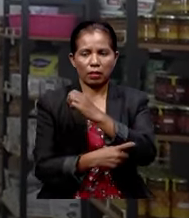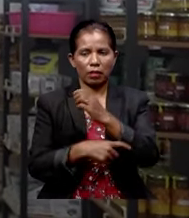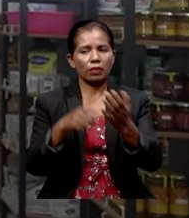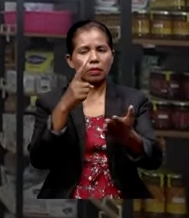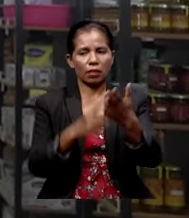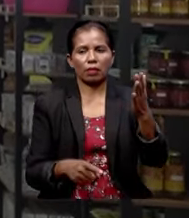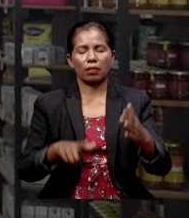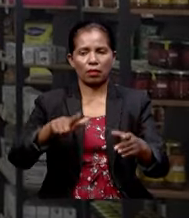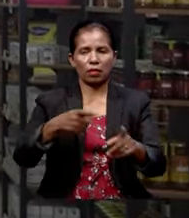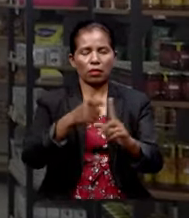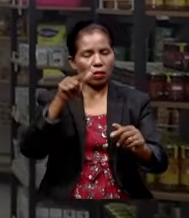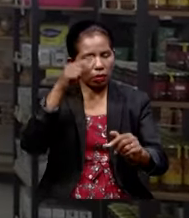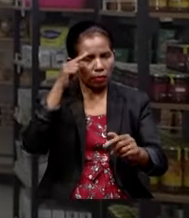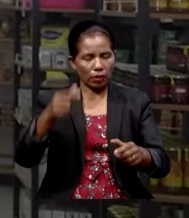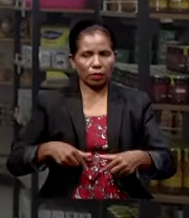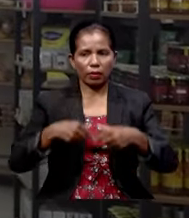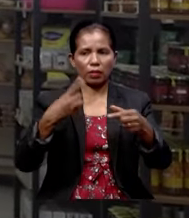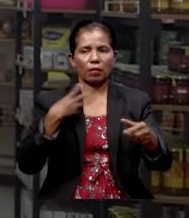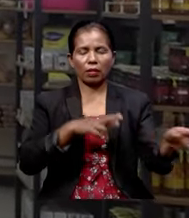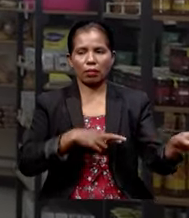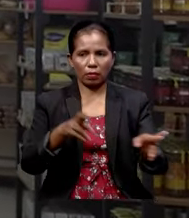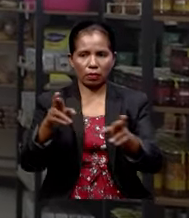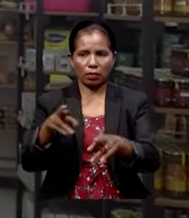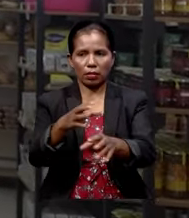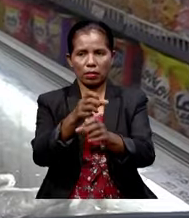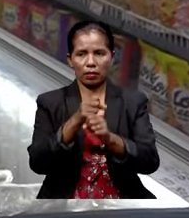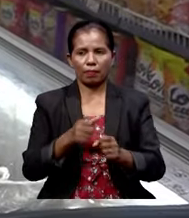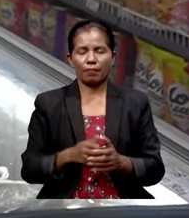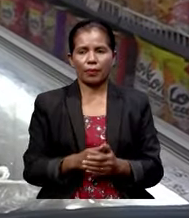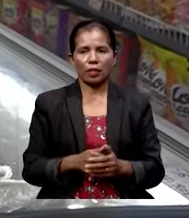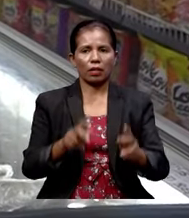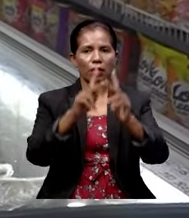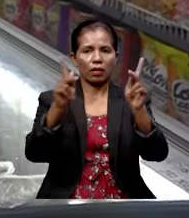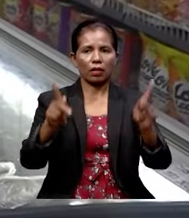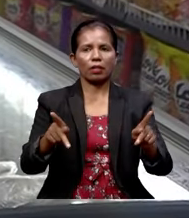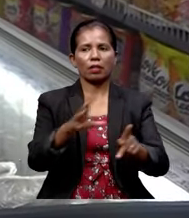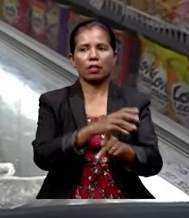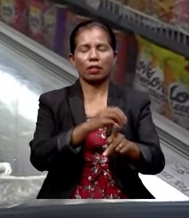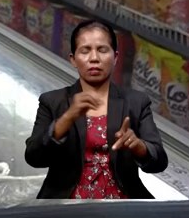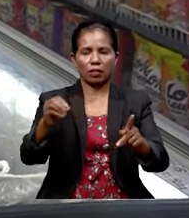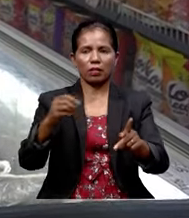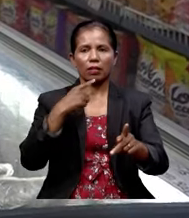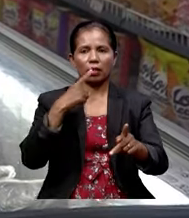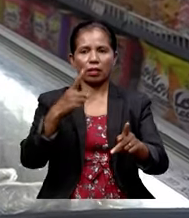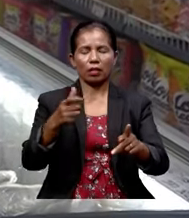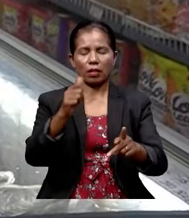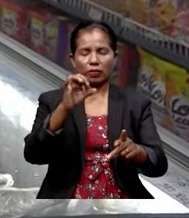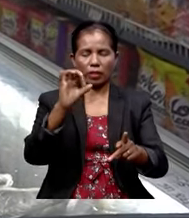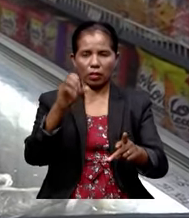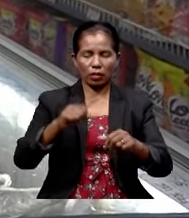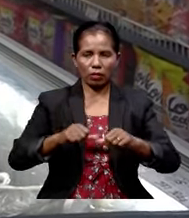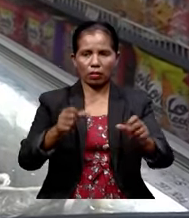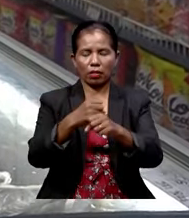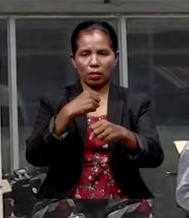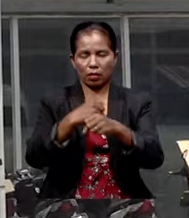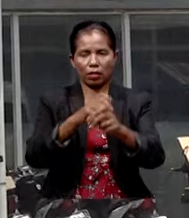ada husi gubernur atau kami perontu simud. Husi loza seara iha praia dos coqueiros, ai faisa continua hala